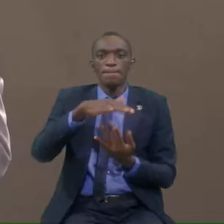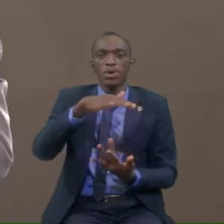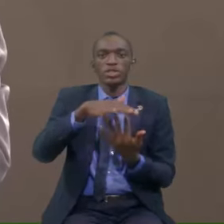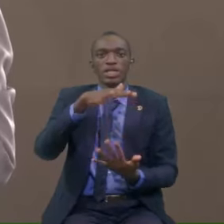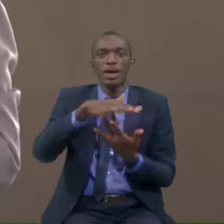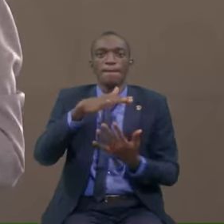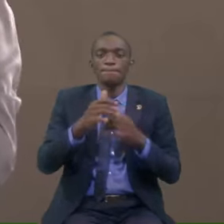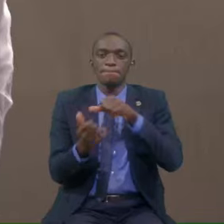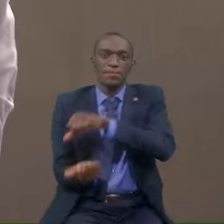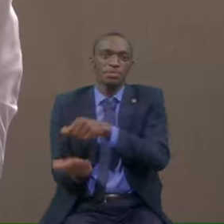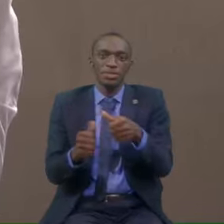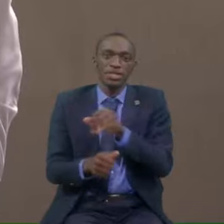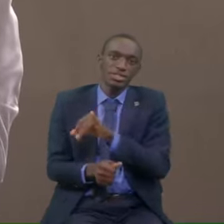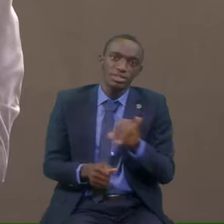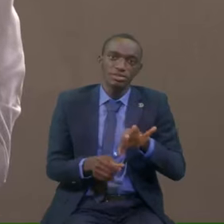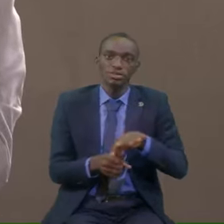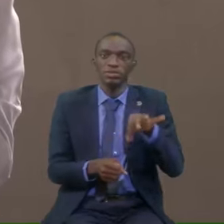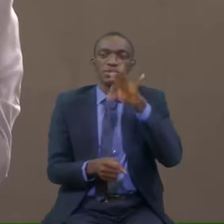que nous cherchons.